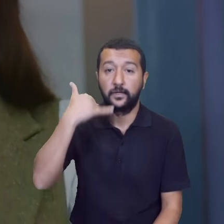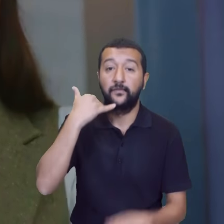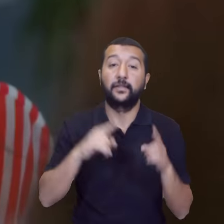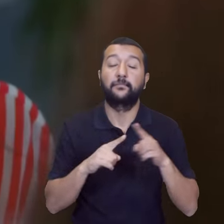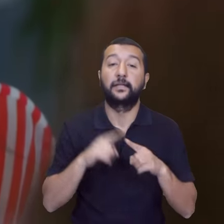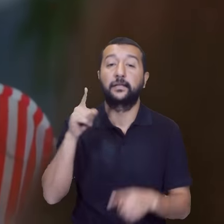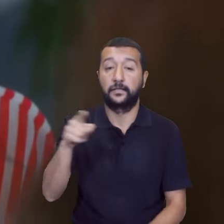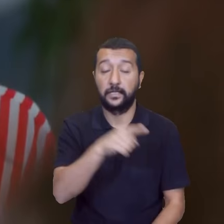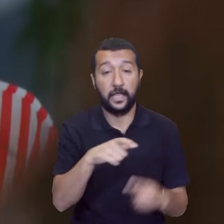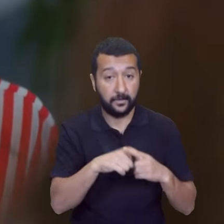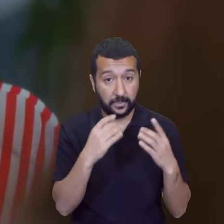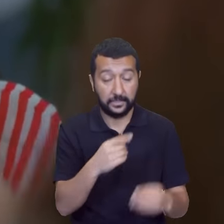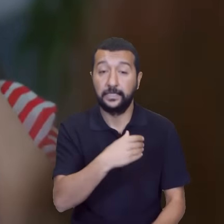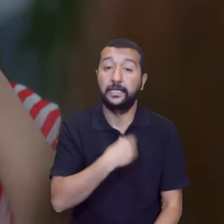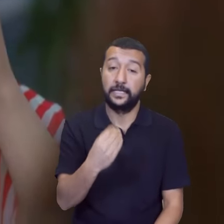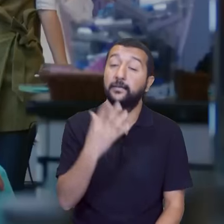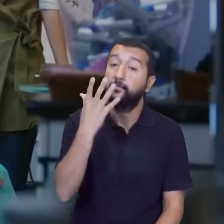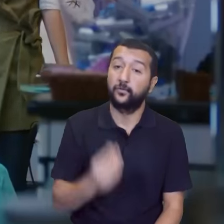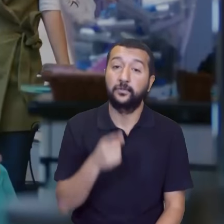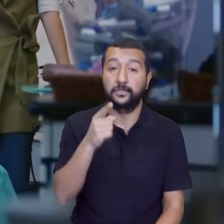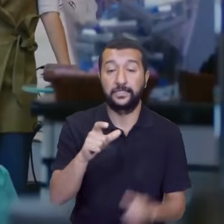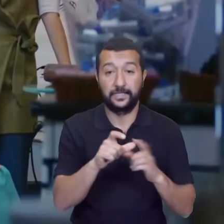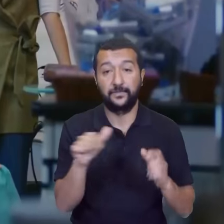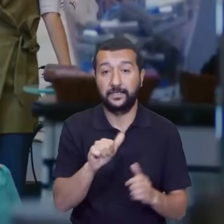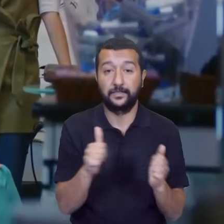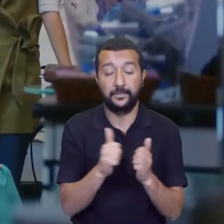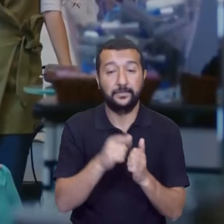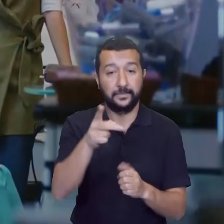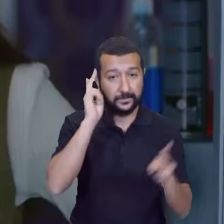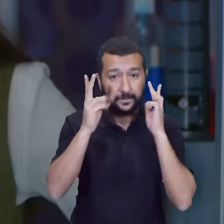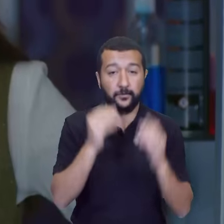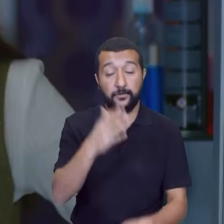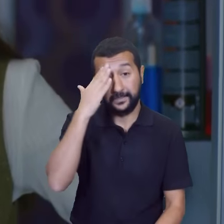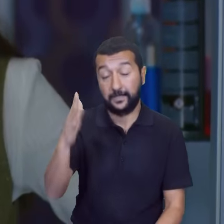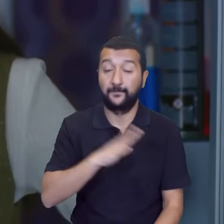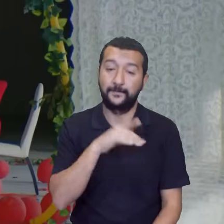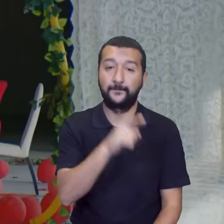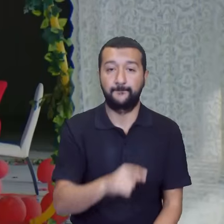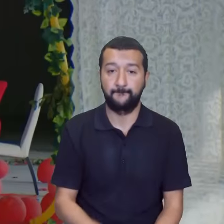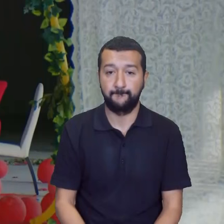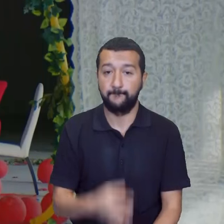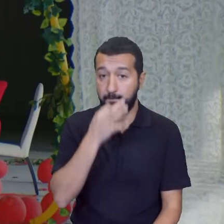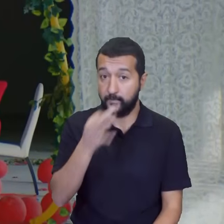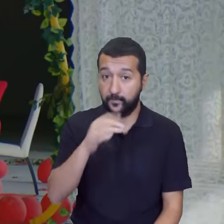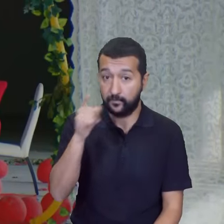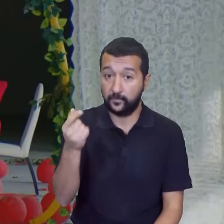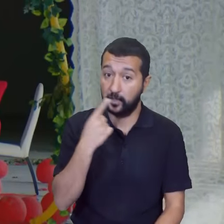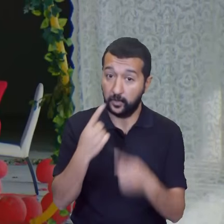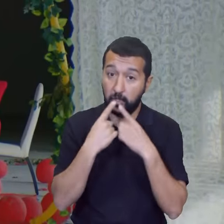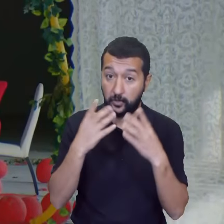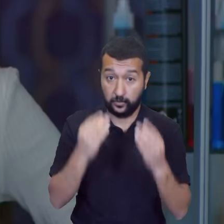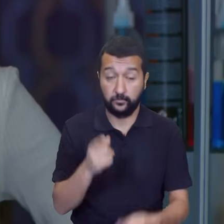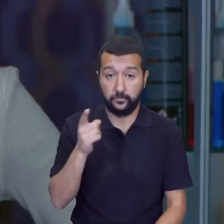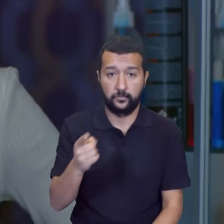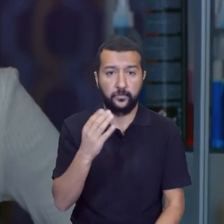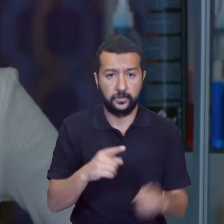Efendim Tarık. Nasılsın Emel? İyi, ne olsun? Sevda yanında saçını kesiyordum. Selam var sana. Müsait misin? Biraz konuşabilir